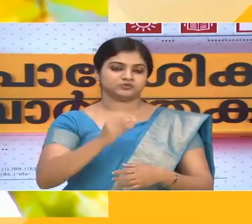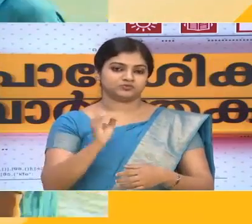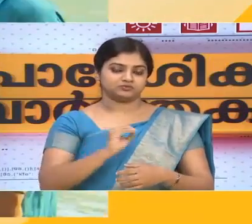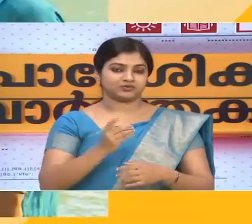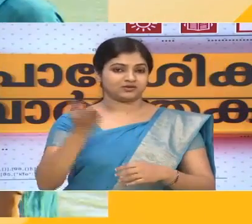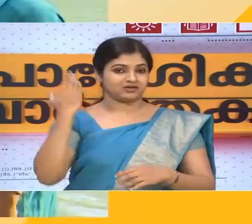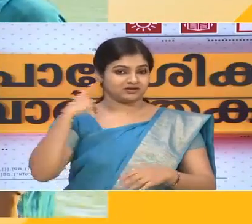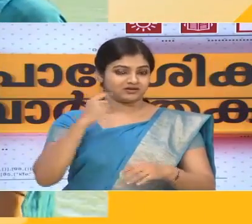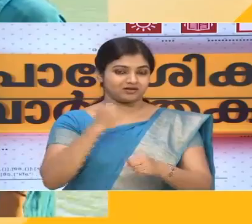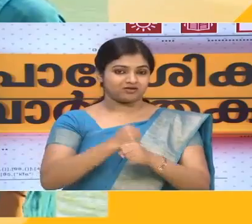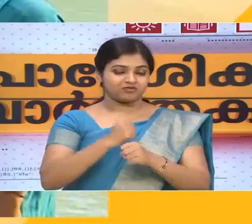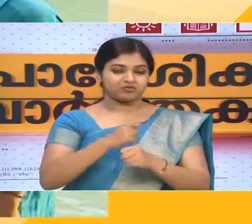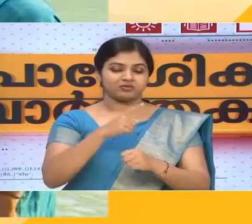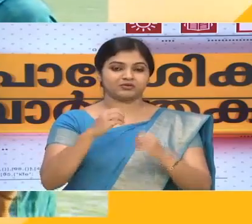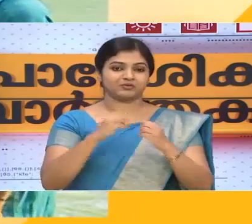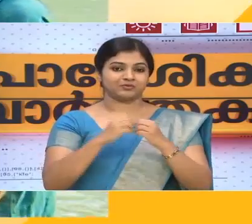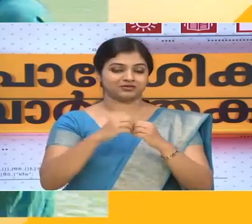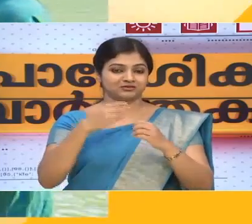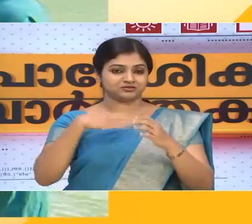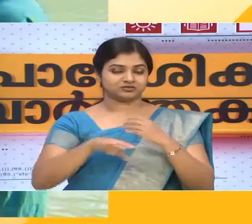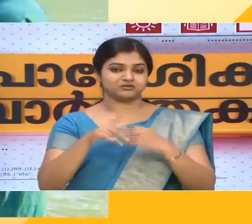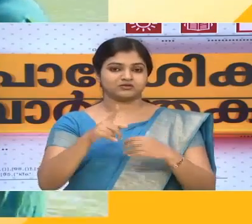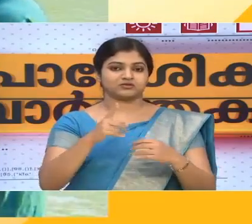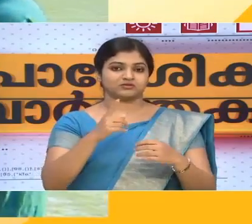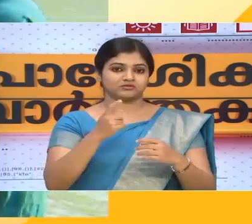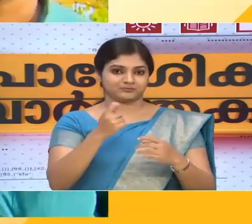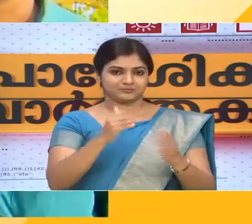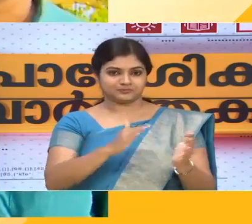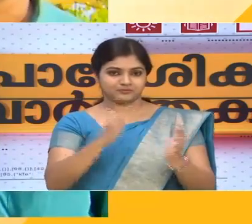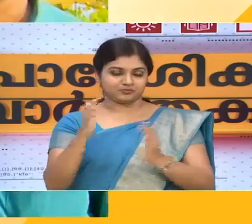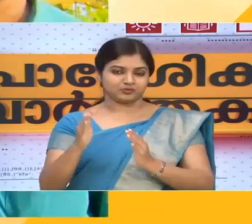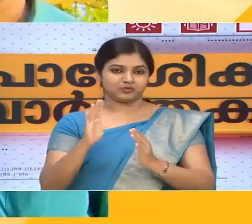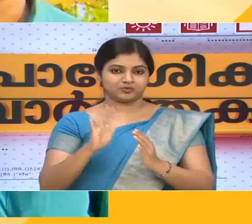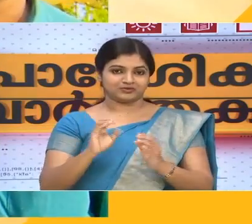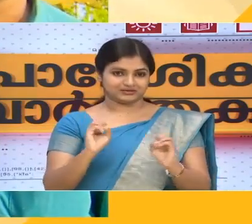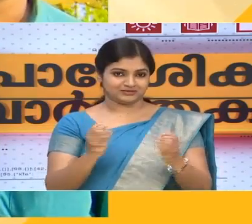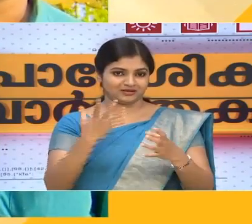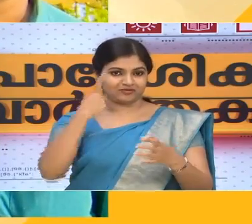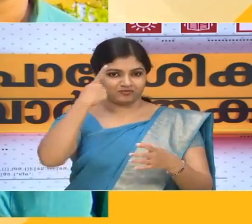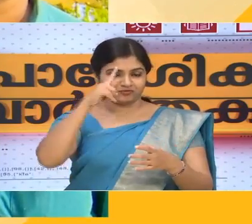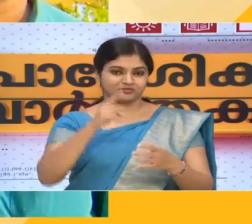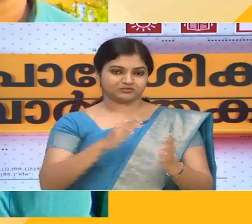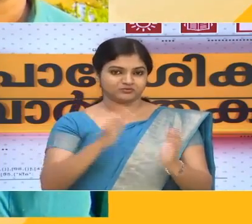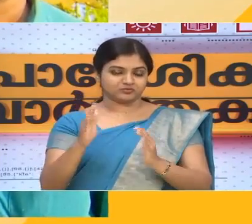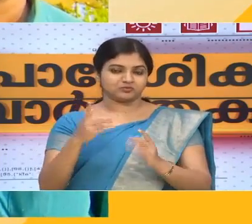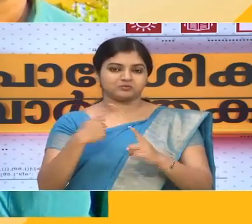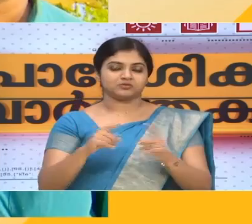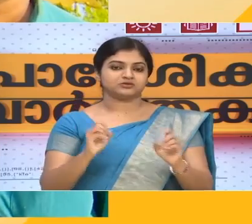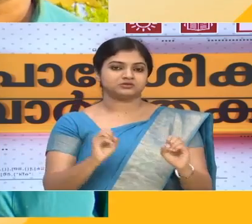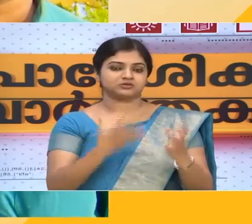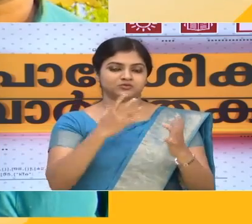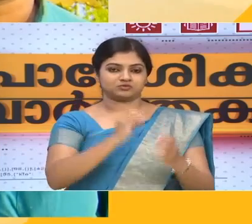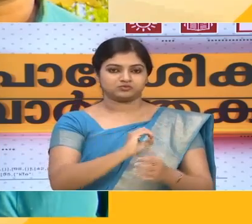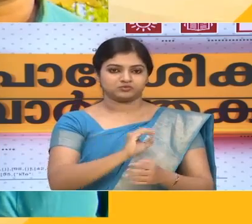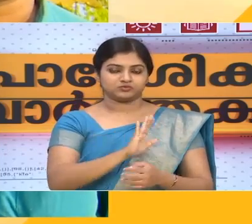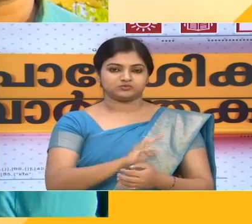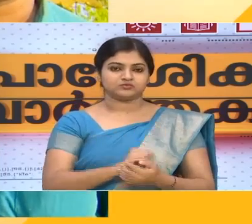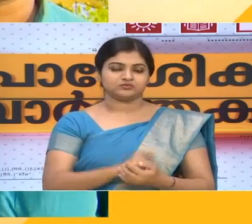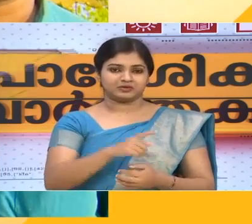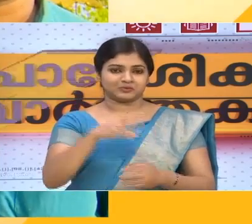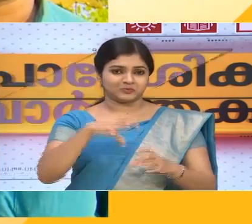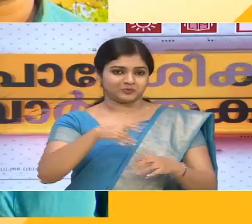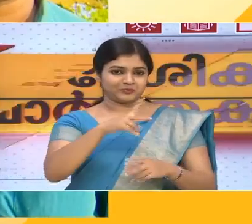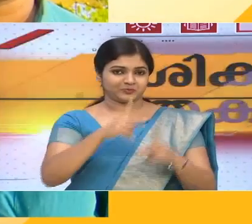ടോക്കൺ തുക മാറ്റിവെച്ചിരുന്നെങ്കിലും തുടർ നടപടികളും ഉണ്ടായില്ല. പ്രദേശത്തിന്റെ ഒരു പ്രധാനപ്പെട്ട ആവശ്യമാണ് പാലം എന്നുള്ള നിലക്ക്. ആ